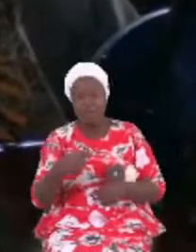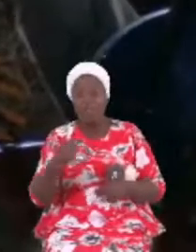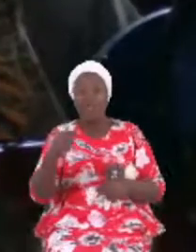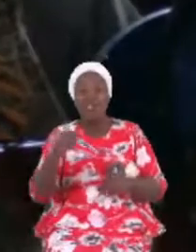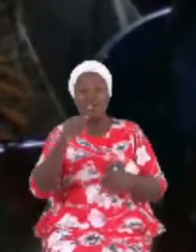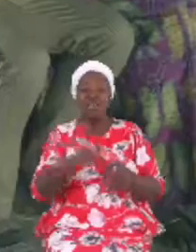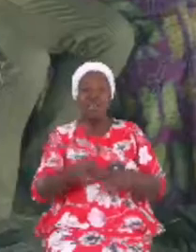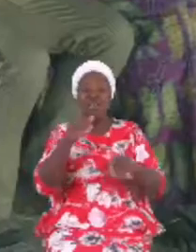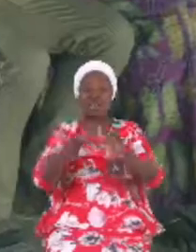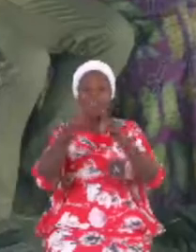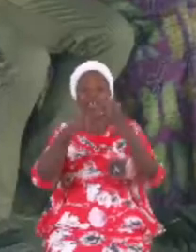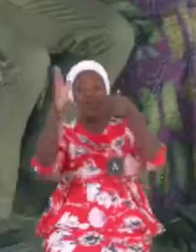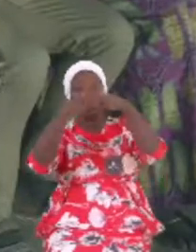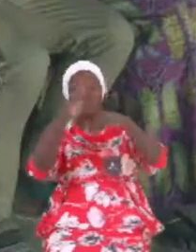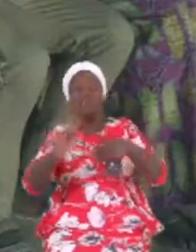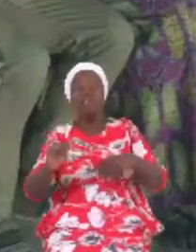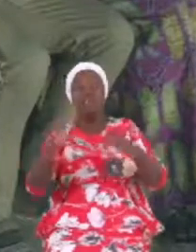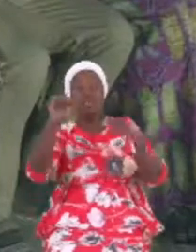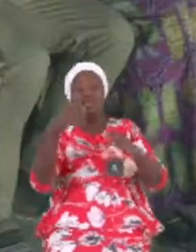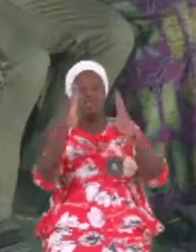la cité,